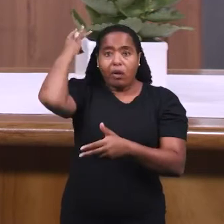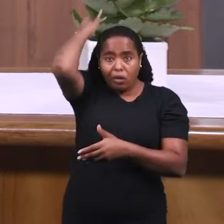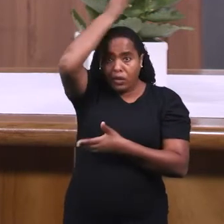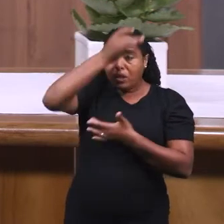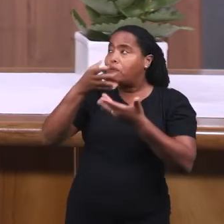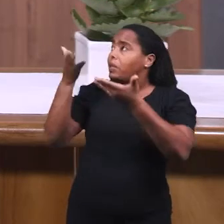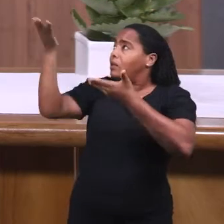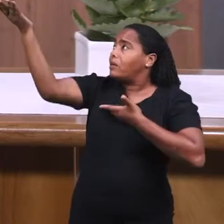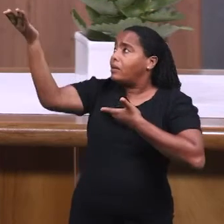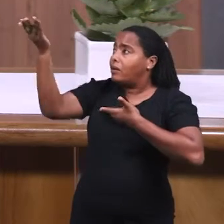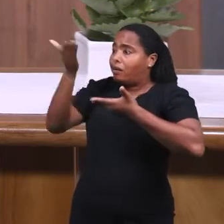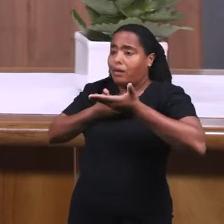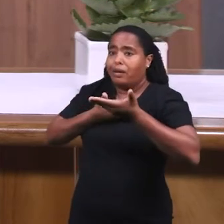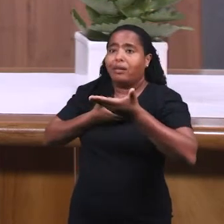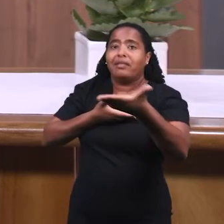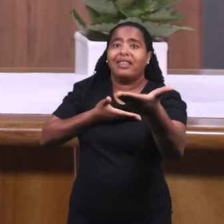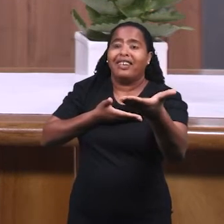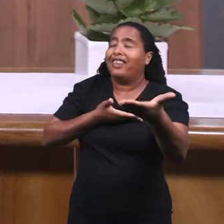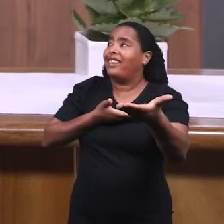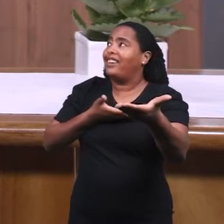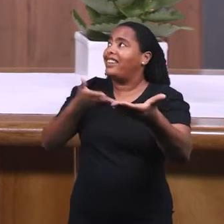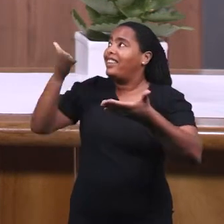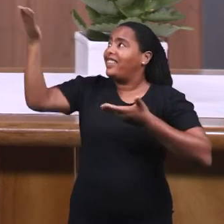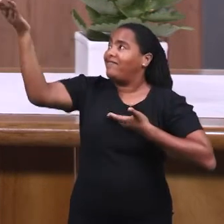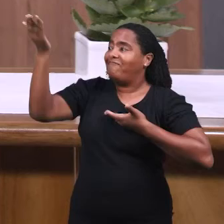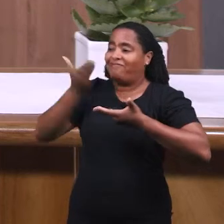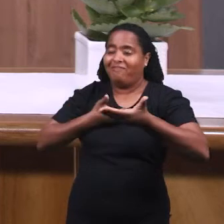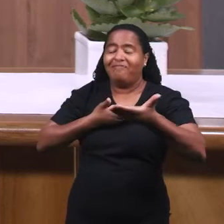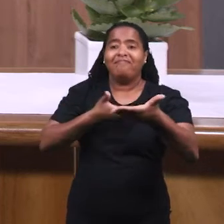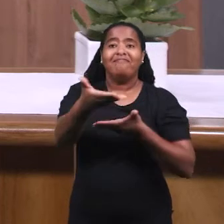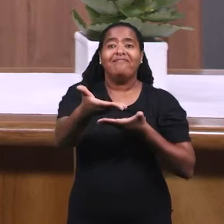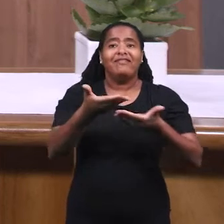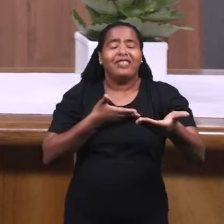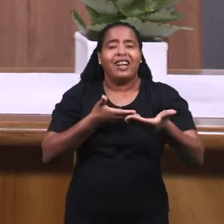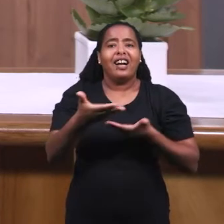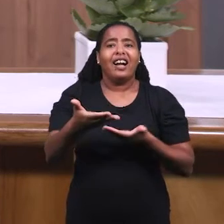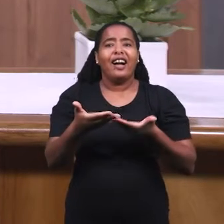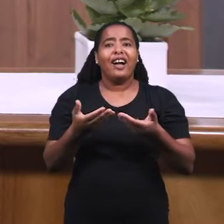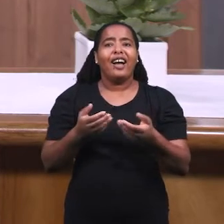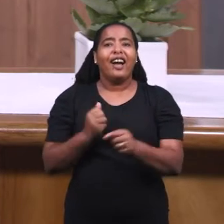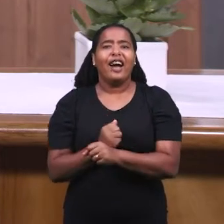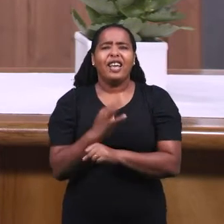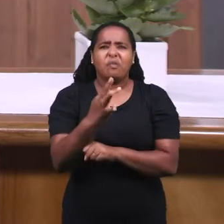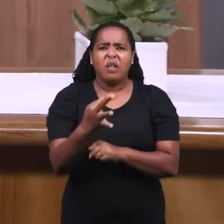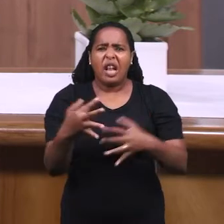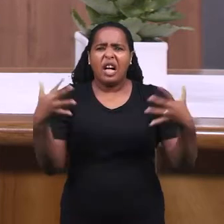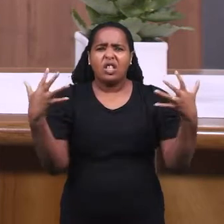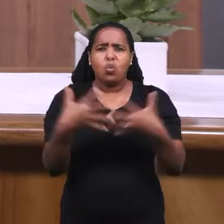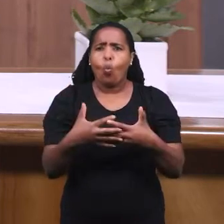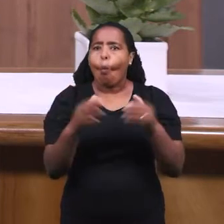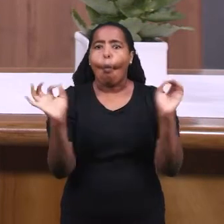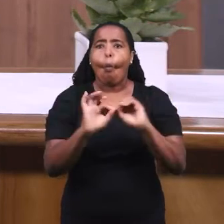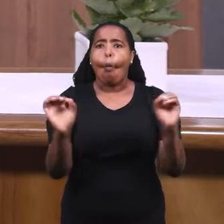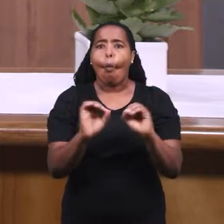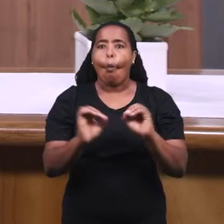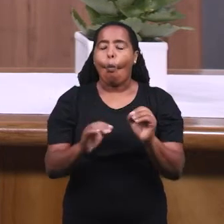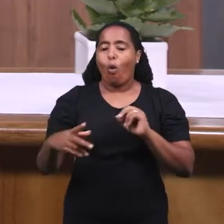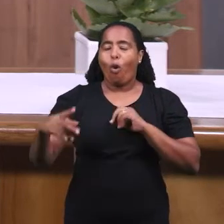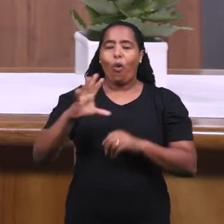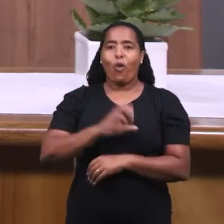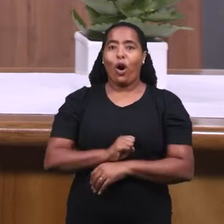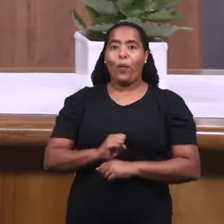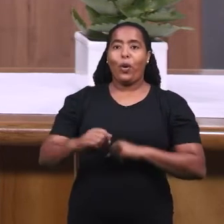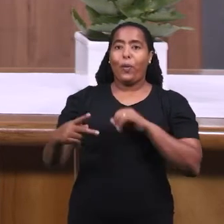Святой делает. Он передает на нас любовь Отца. Любовь, которую Он любит Отца. Надежда,